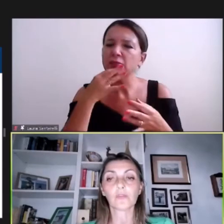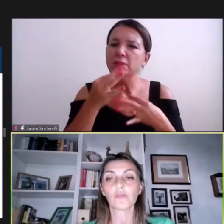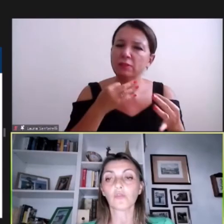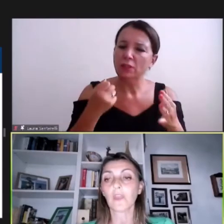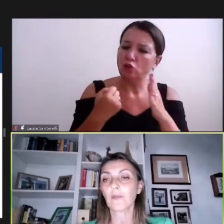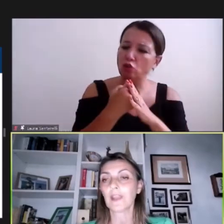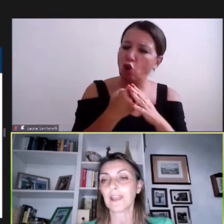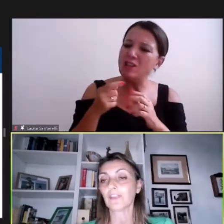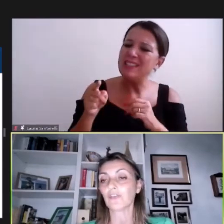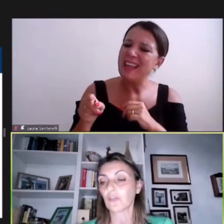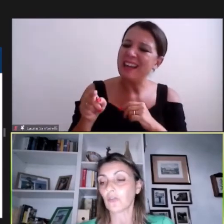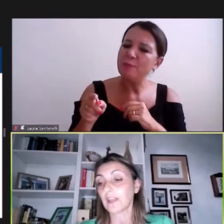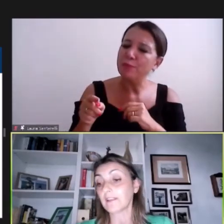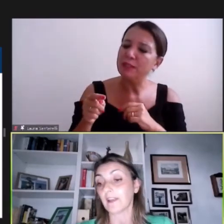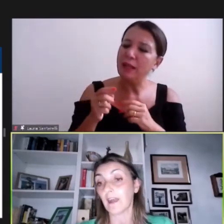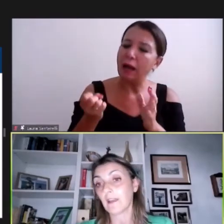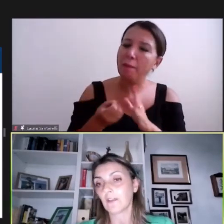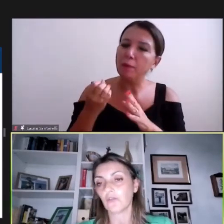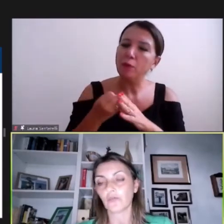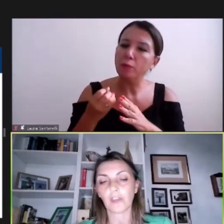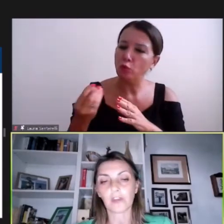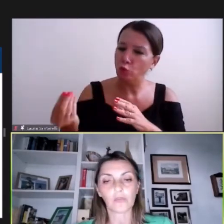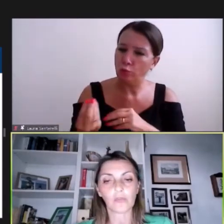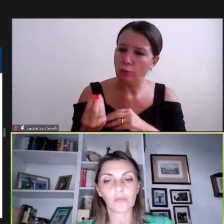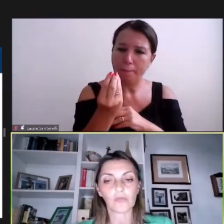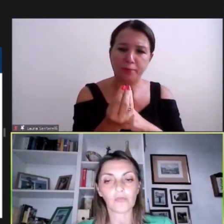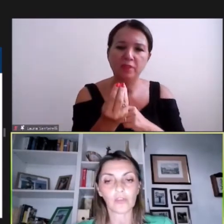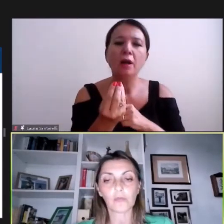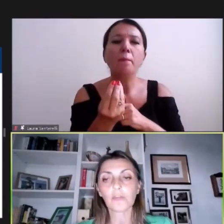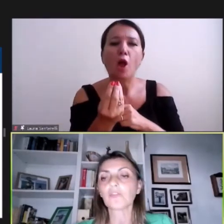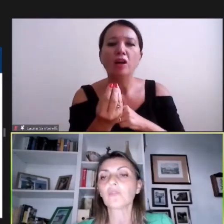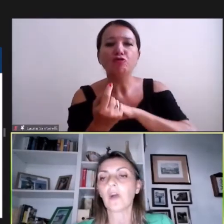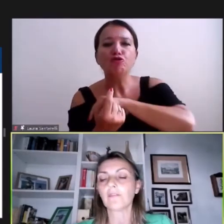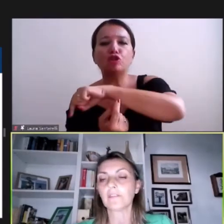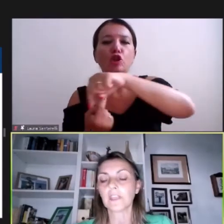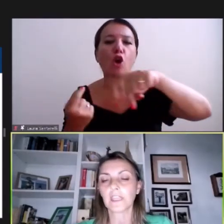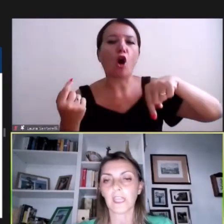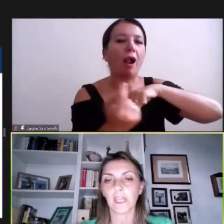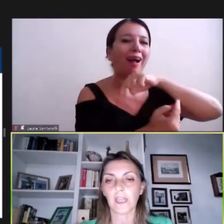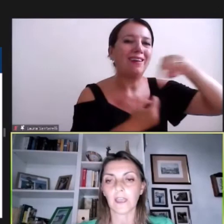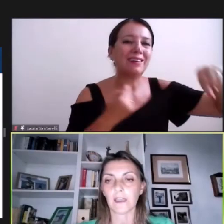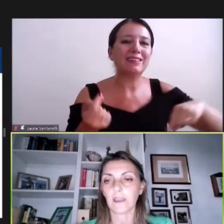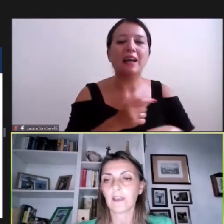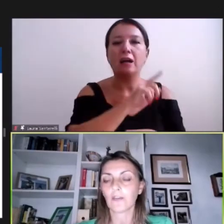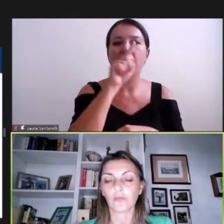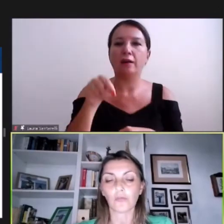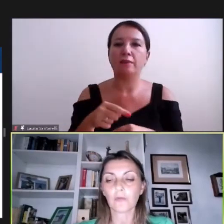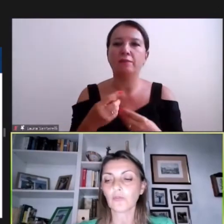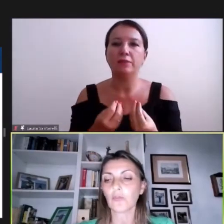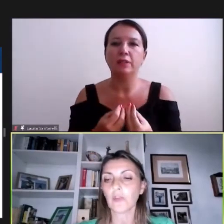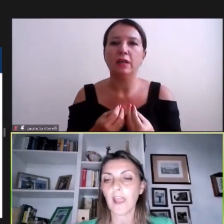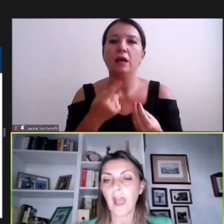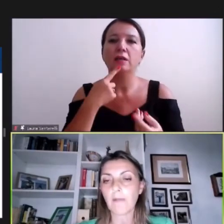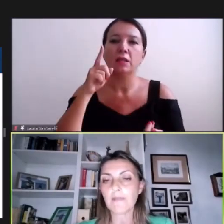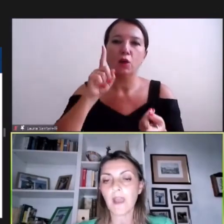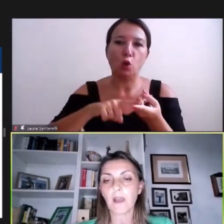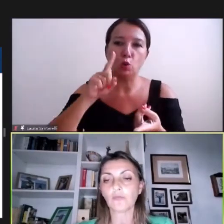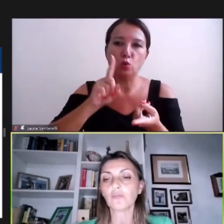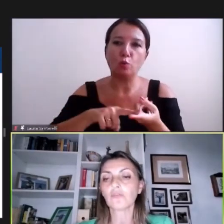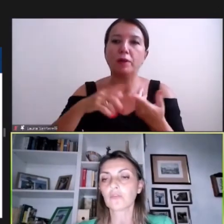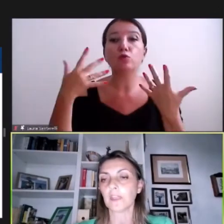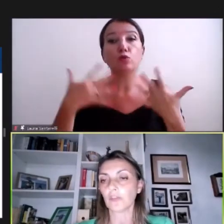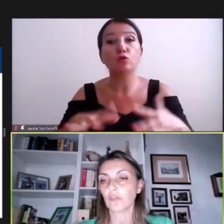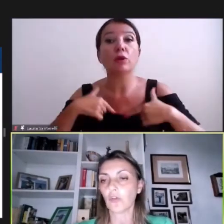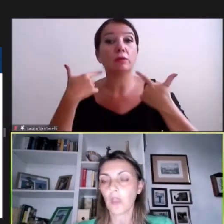certo prodotto e qual è la circolarità di un certo prodotto, affinché il consumatore abbia